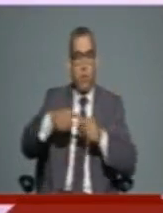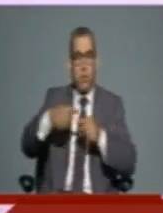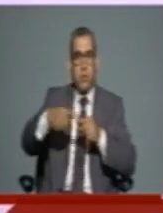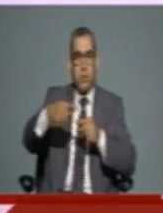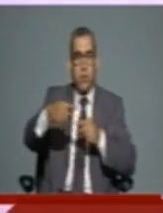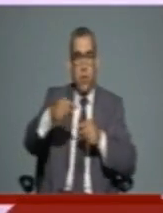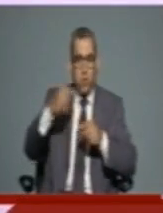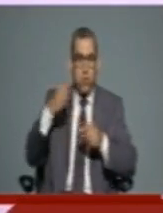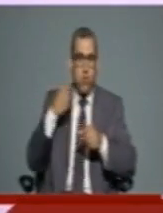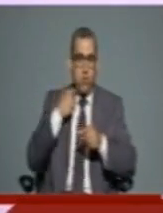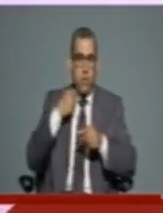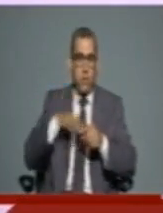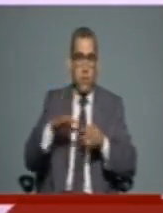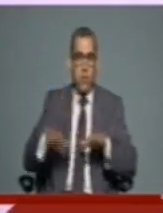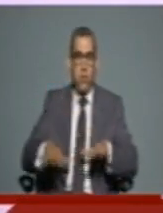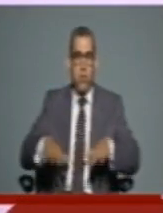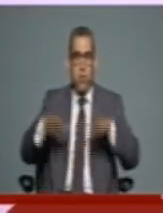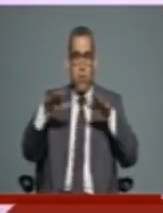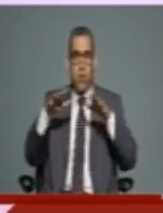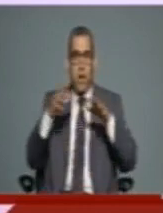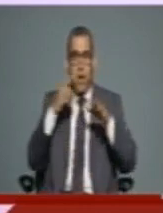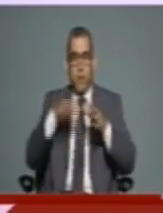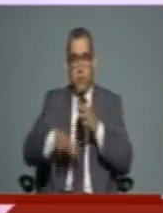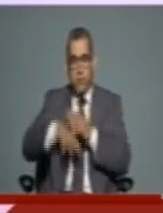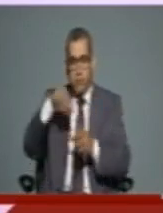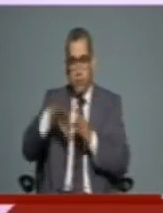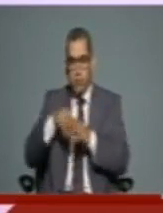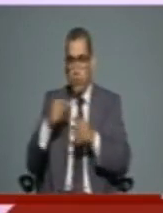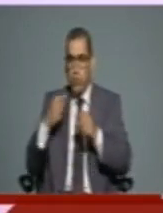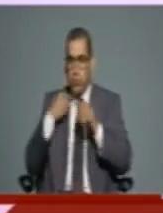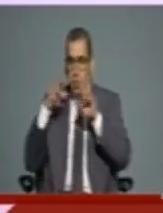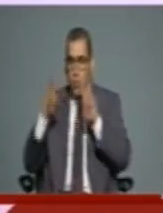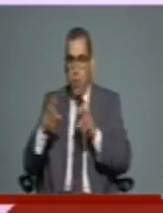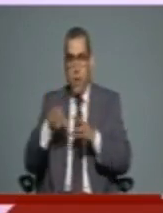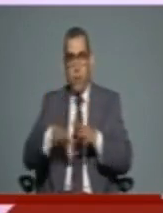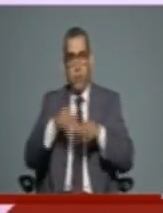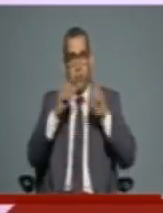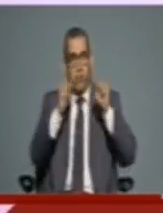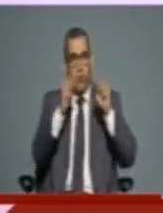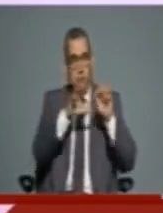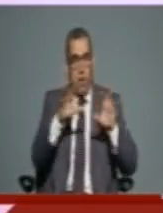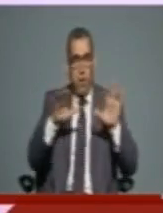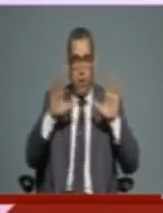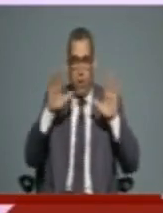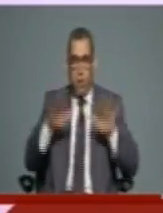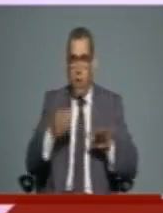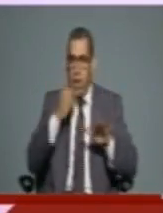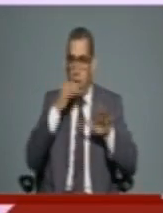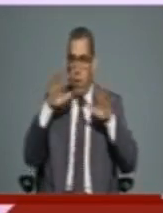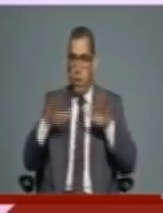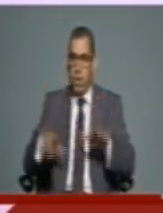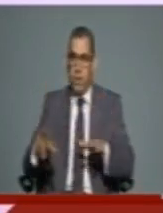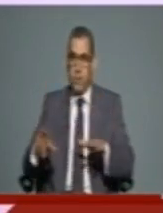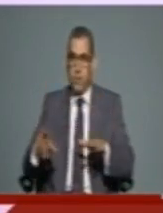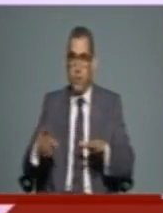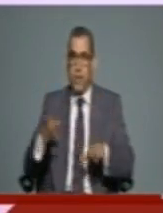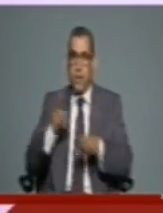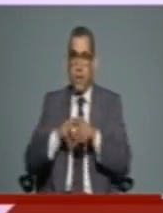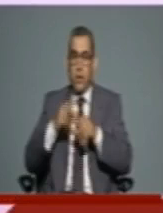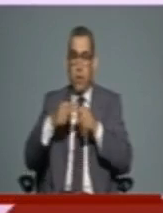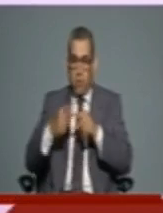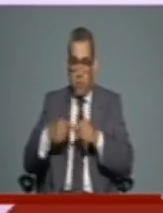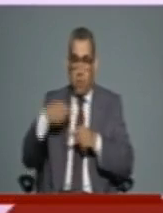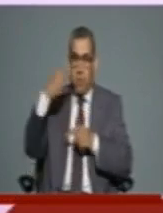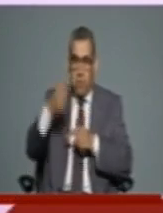على كمية الإنتاج ومن ثم المعروض من كافة السلع. ثم بعد ذلك جاء